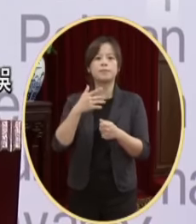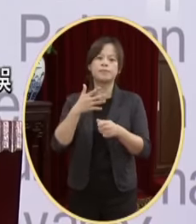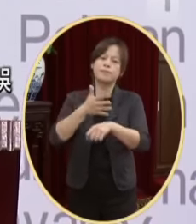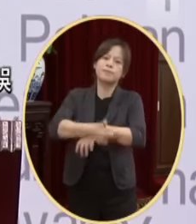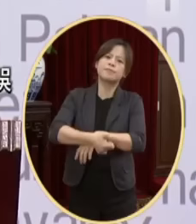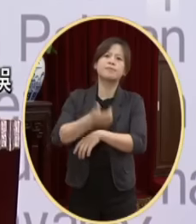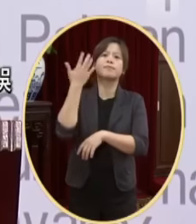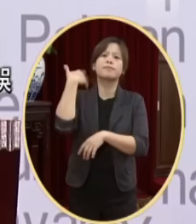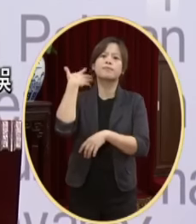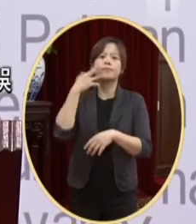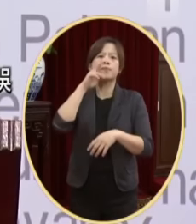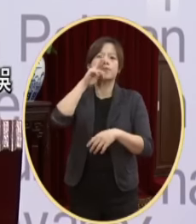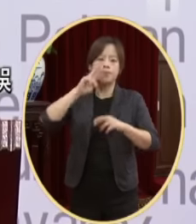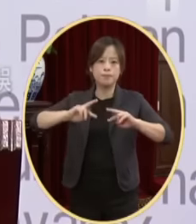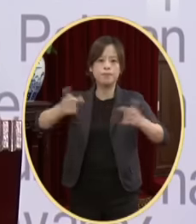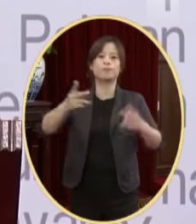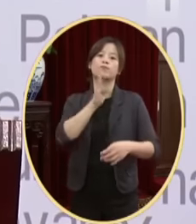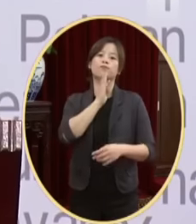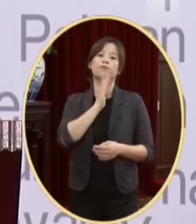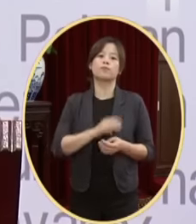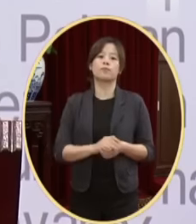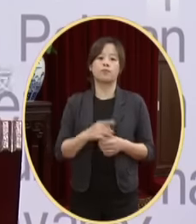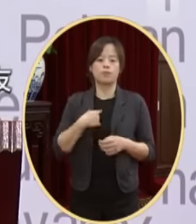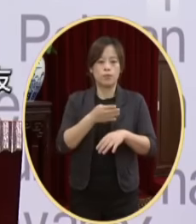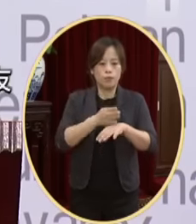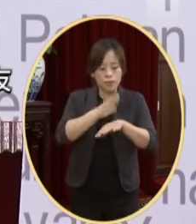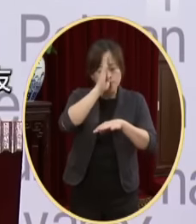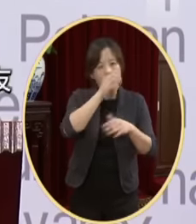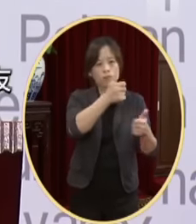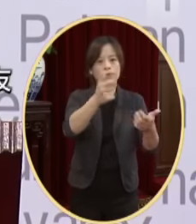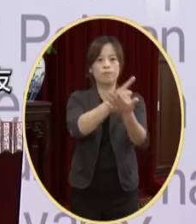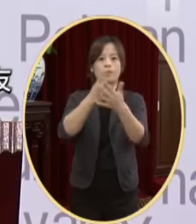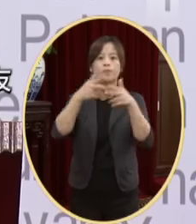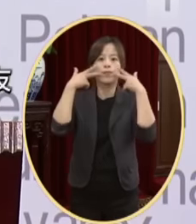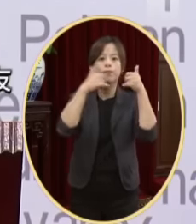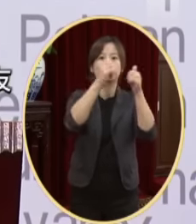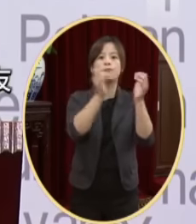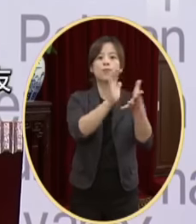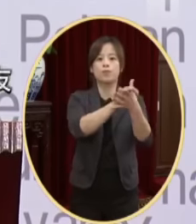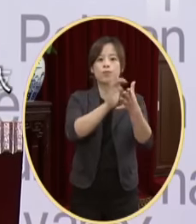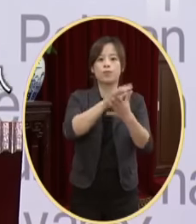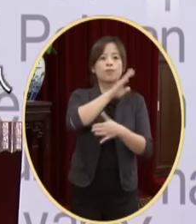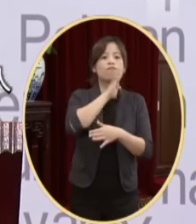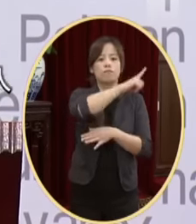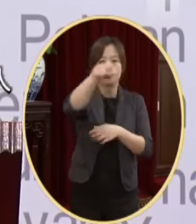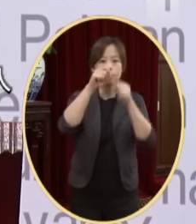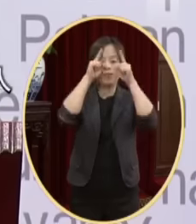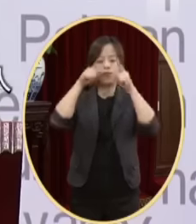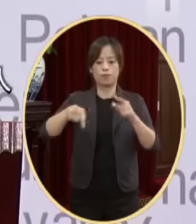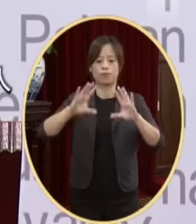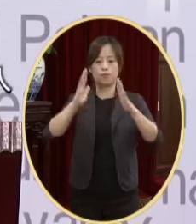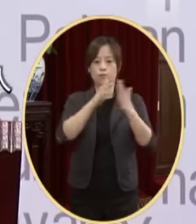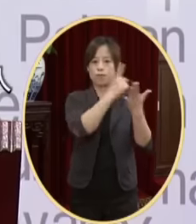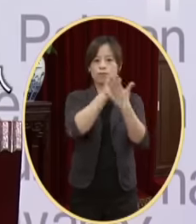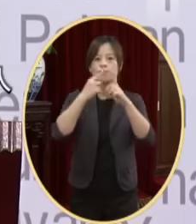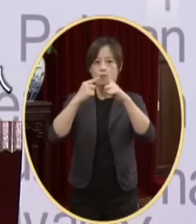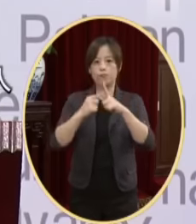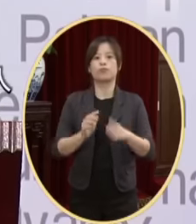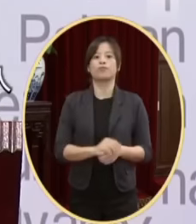往的错误。我感谢所有的原住民族的朋友，是你们提醒了这个国家的所有的